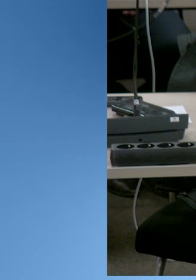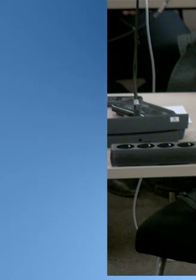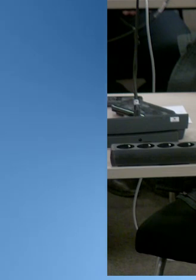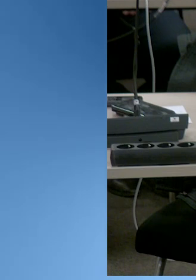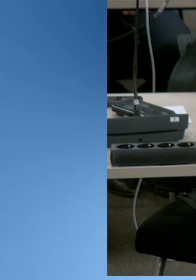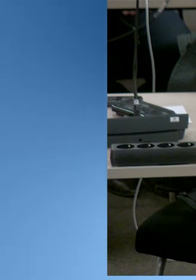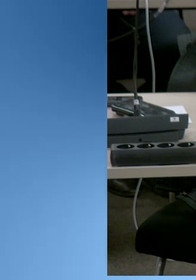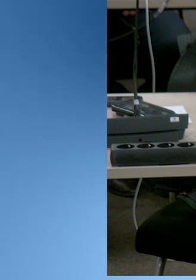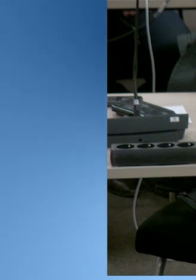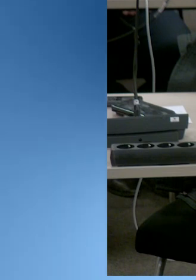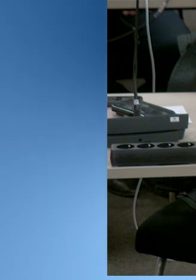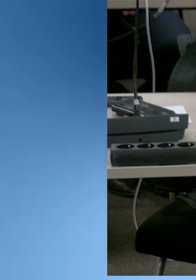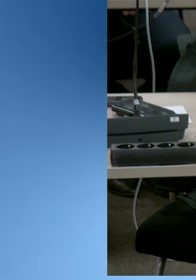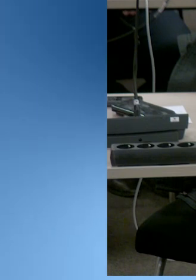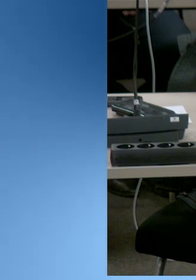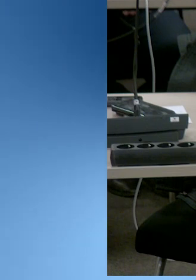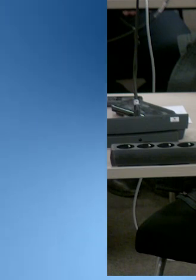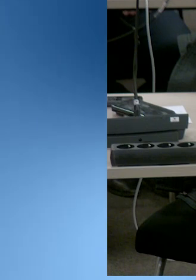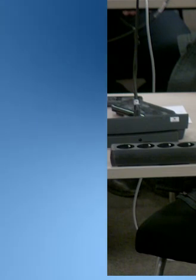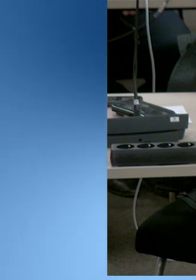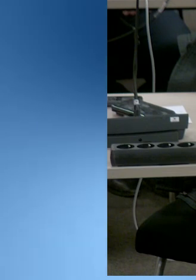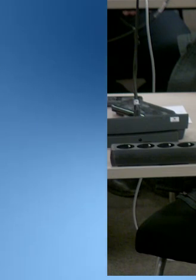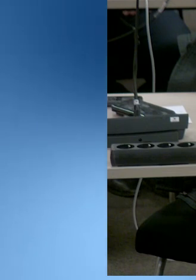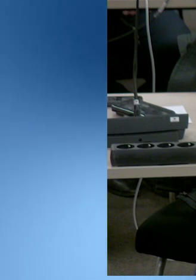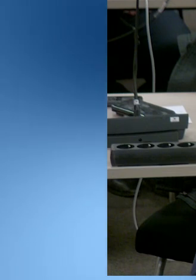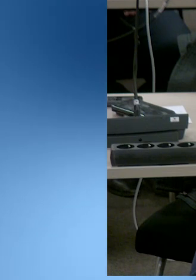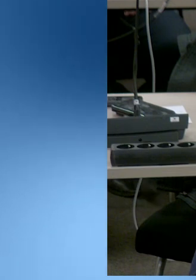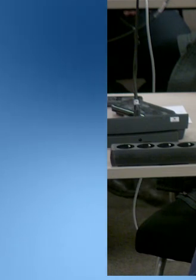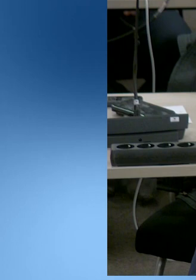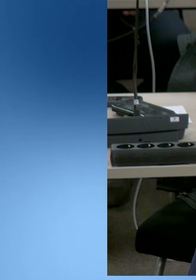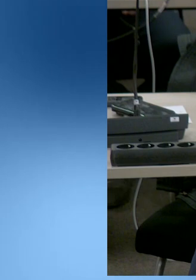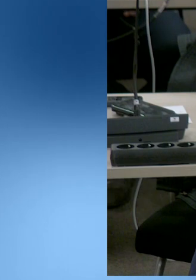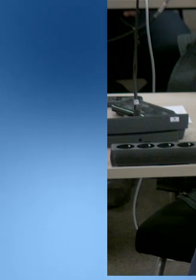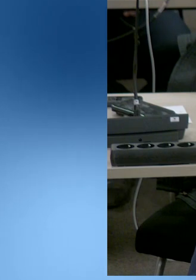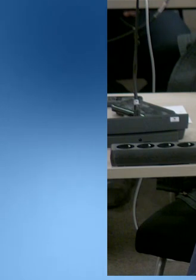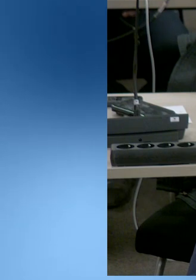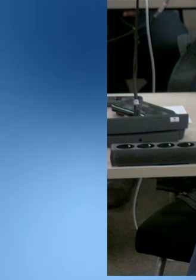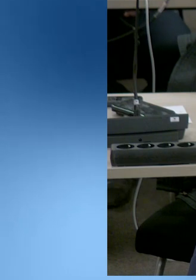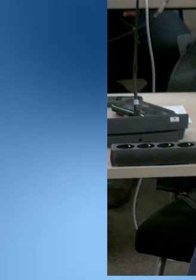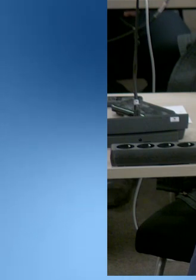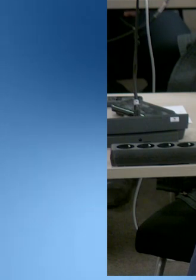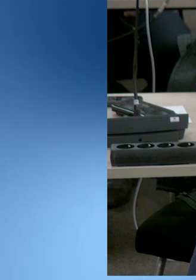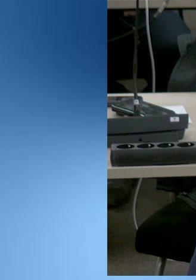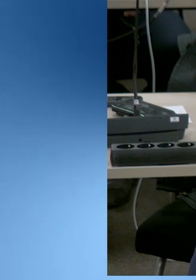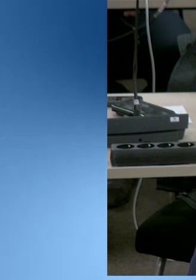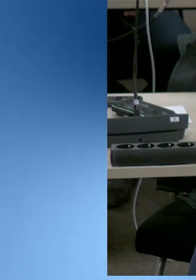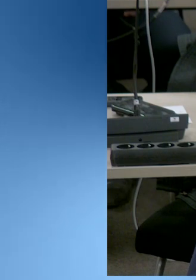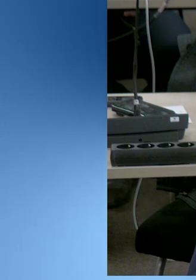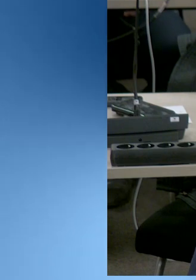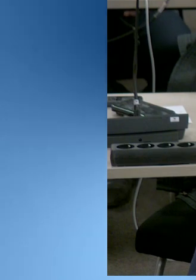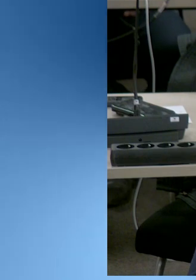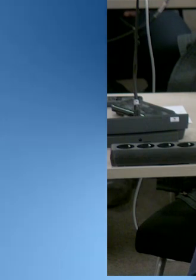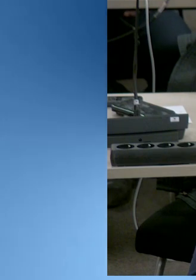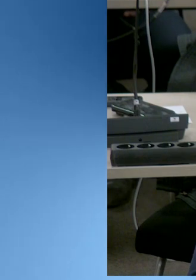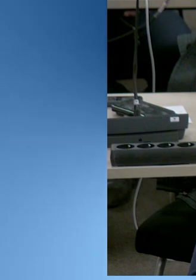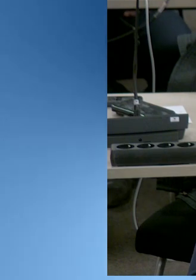Grenoble les actes qui ont été portés par les acteurs grenoblois ils étaient à peu près une centaine des militants associatifs acteurs